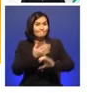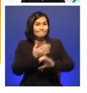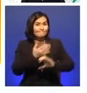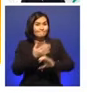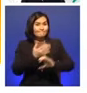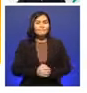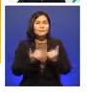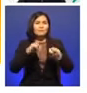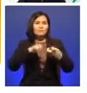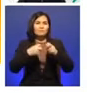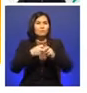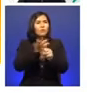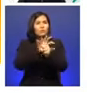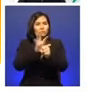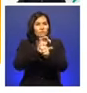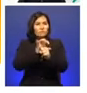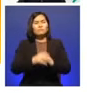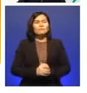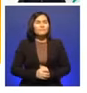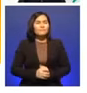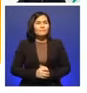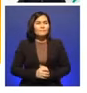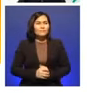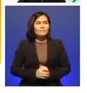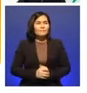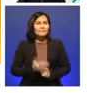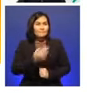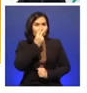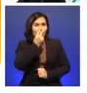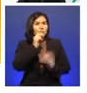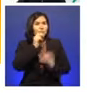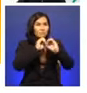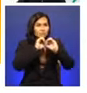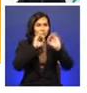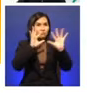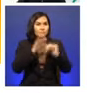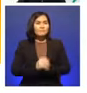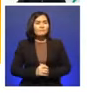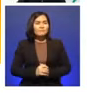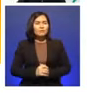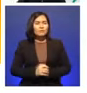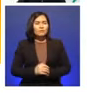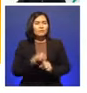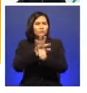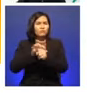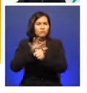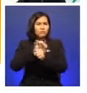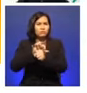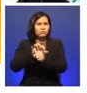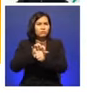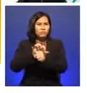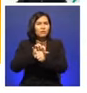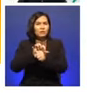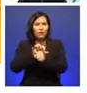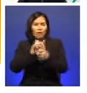ถานการณ์โควิดที่เกิดขึ้นเราก็คงชัดเจนนะครับว่าสถานการณ์โควิดเป็นเหมือนวิกฤตการณ์ซ้อนวิกฤต